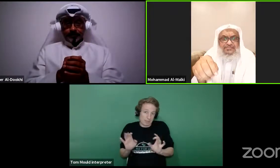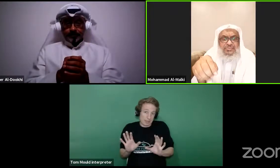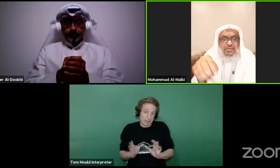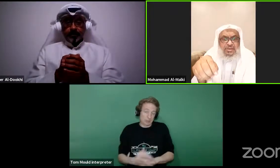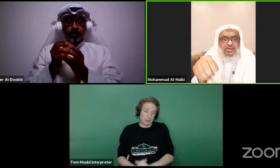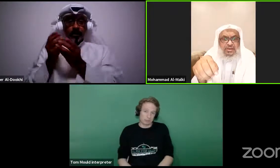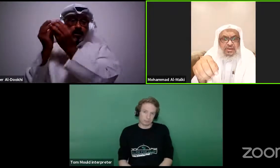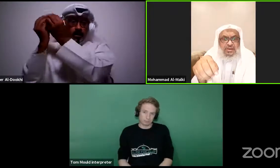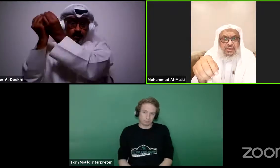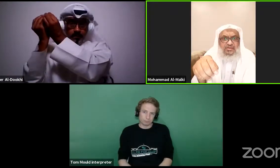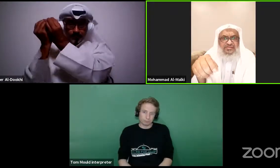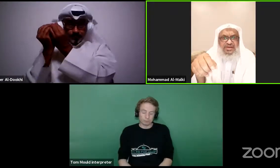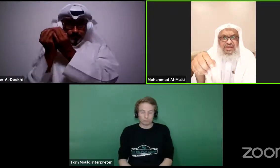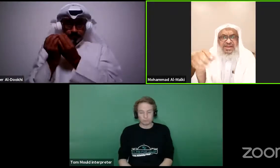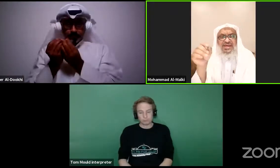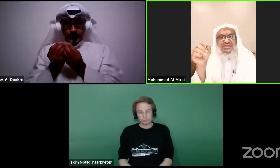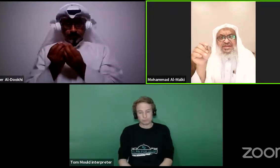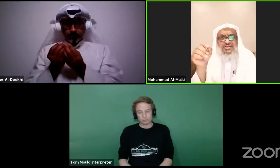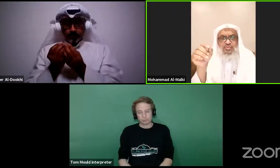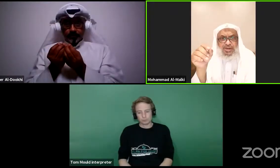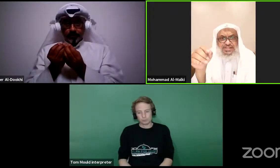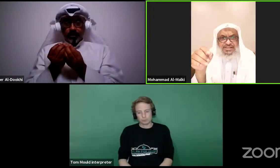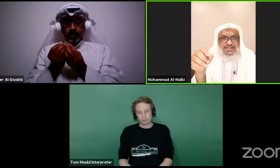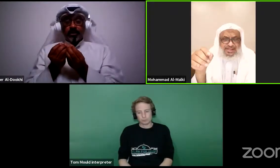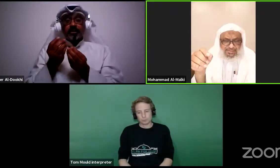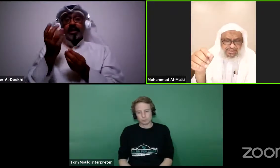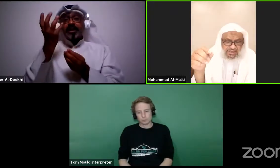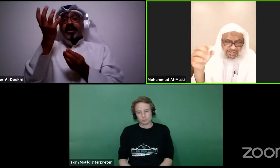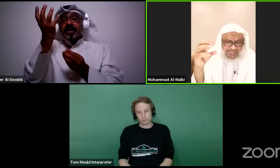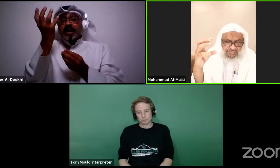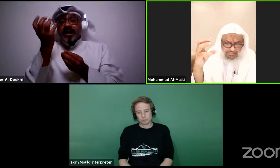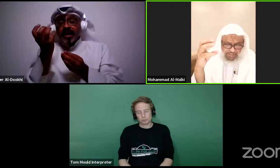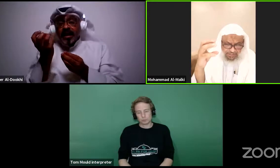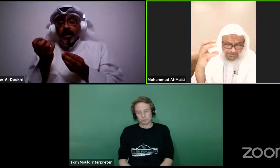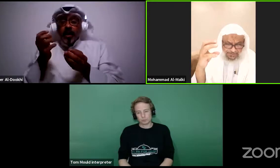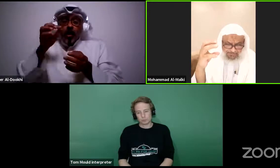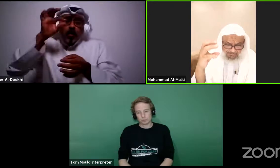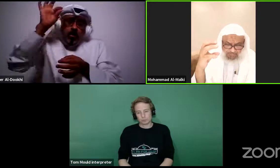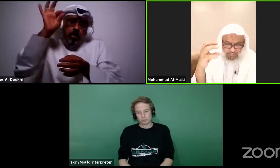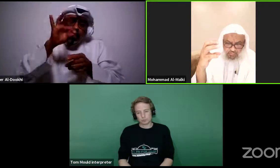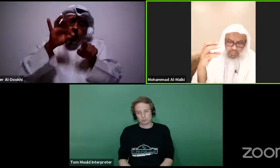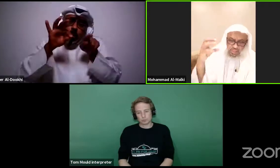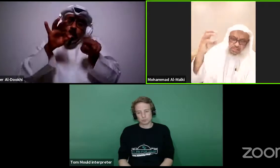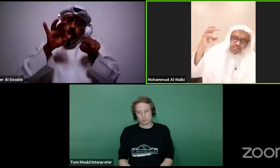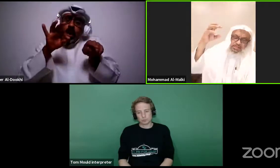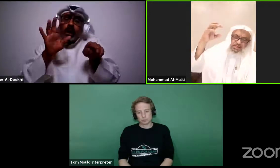أنزل في ليلة محددة كما تقدم